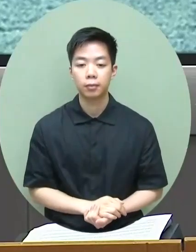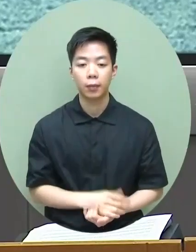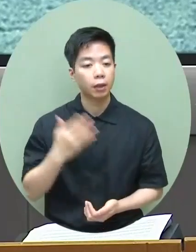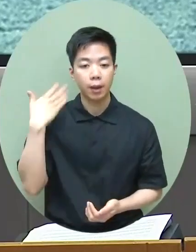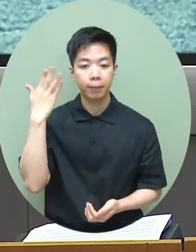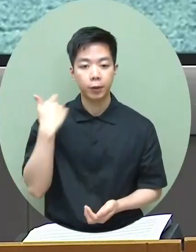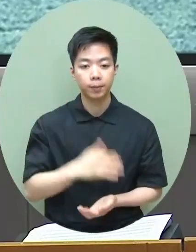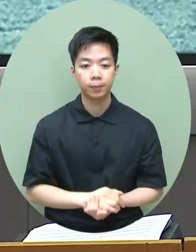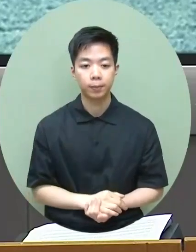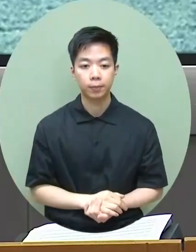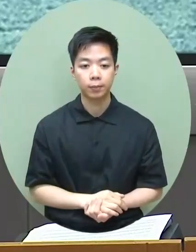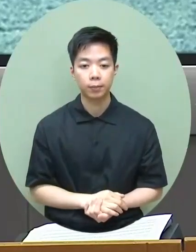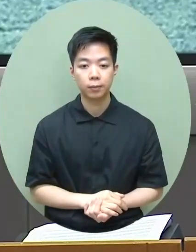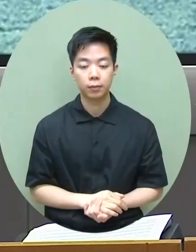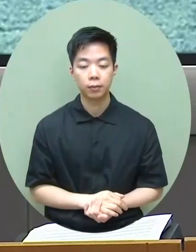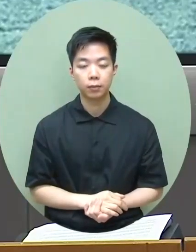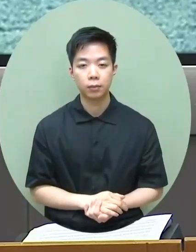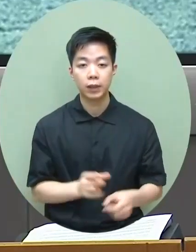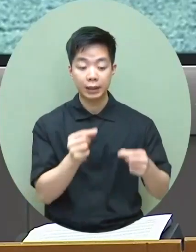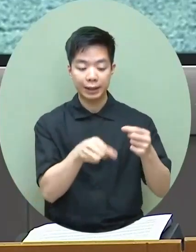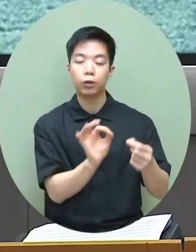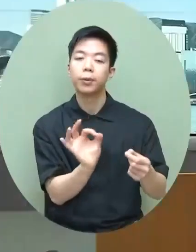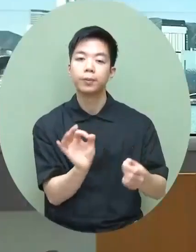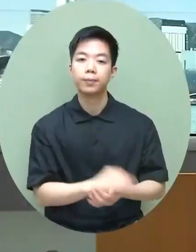我冇呢方面數字。 下一位，呢位女士。